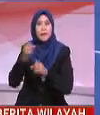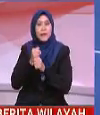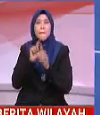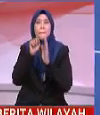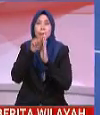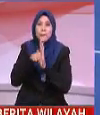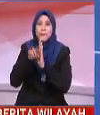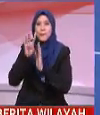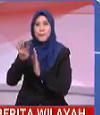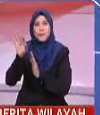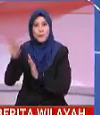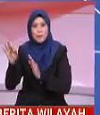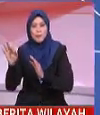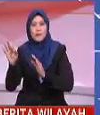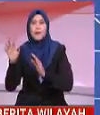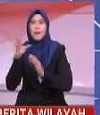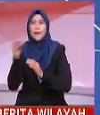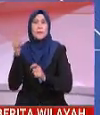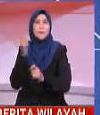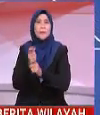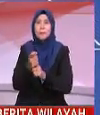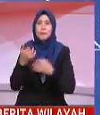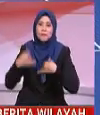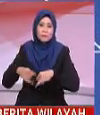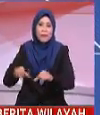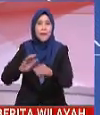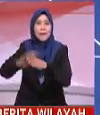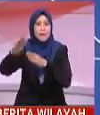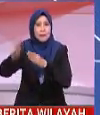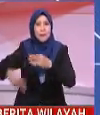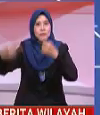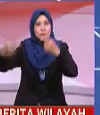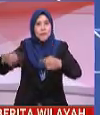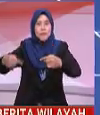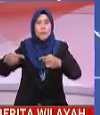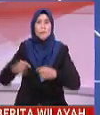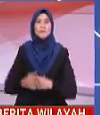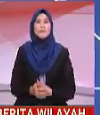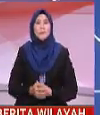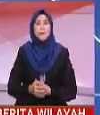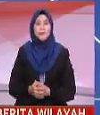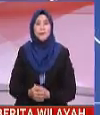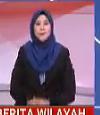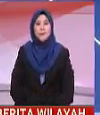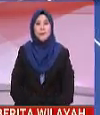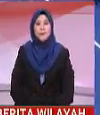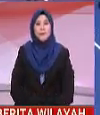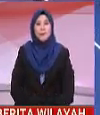minit ke-49 yang kekal sehingga tamat perlawanan.